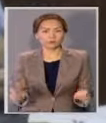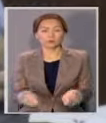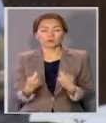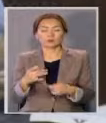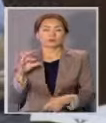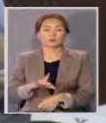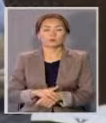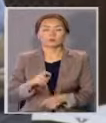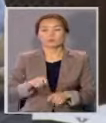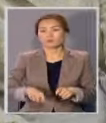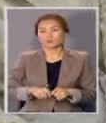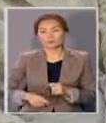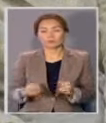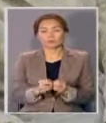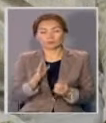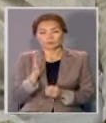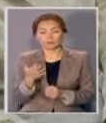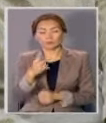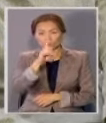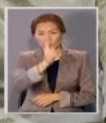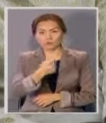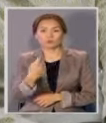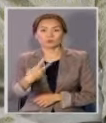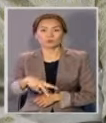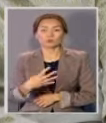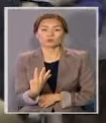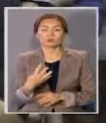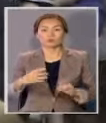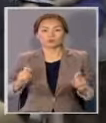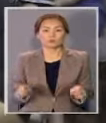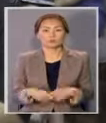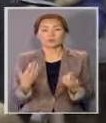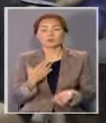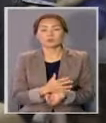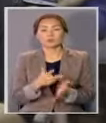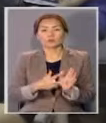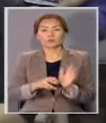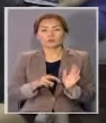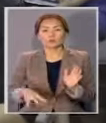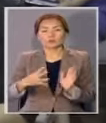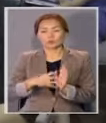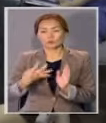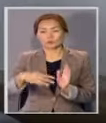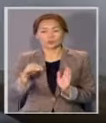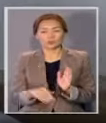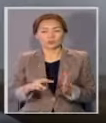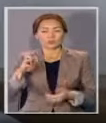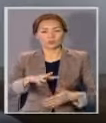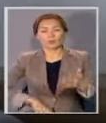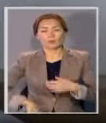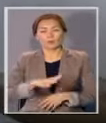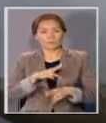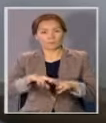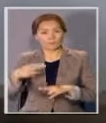үшін рейдтік шараларда жүргізілуде. Соңғы бір жылда 124 әкімшілік хаттама толтырылып, 8 миллион 950 мың теңге айыппұл